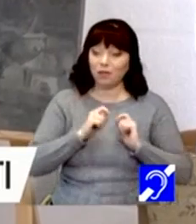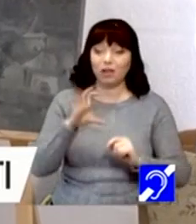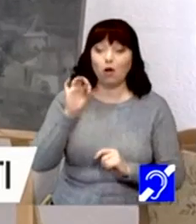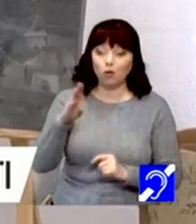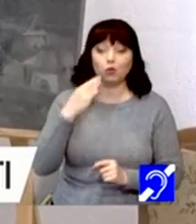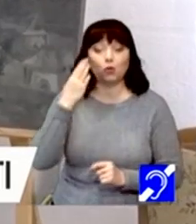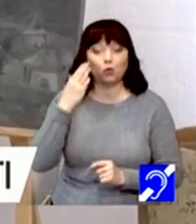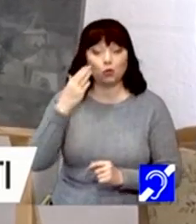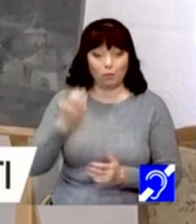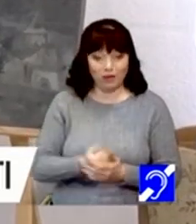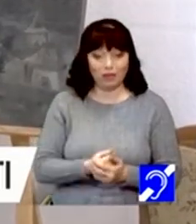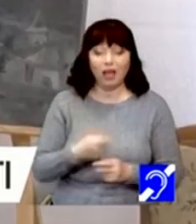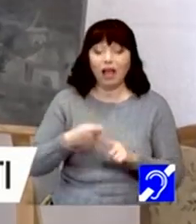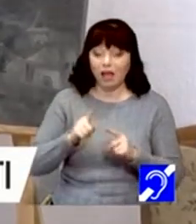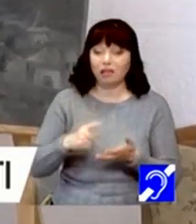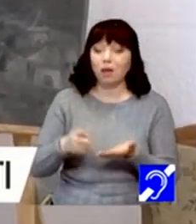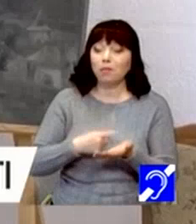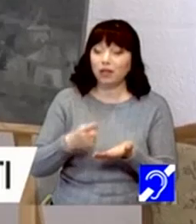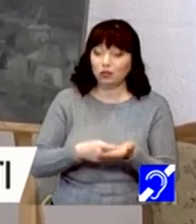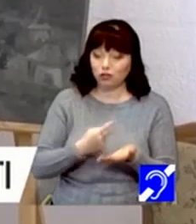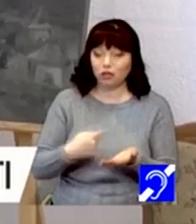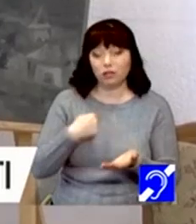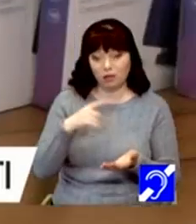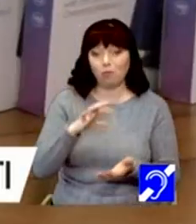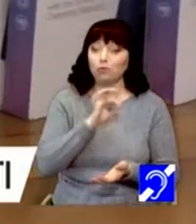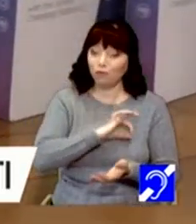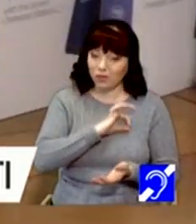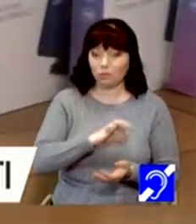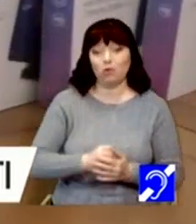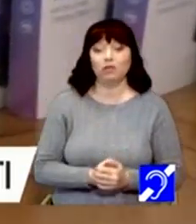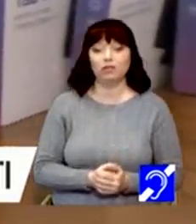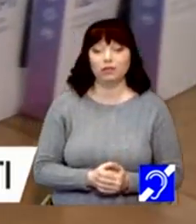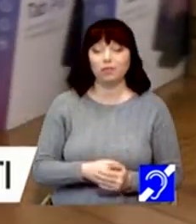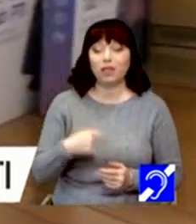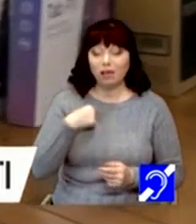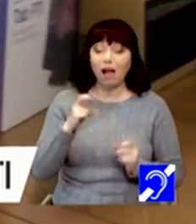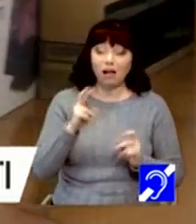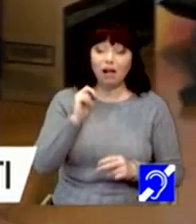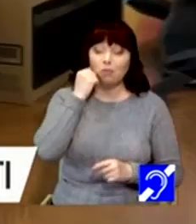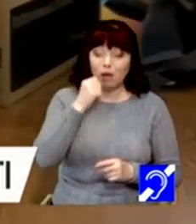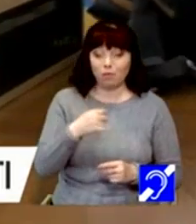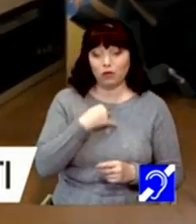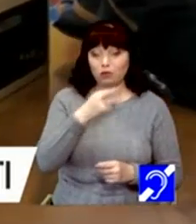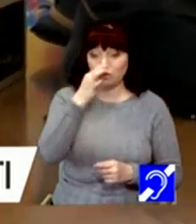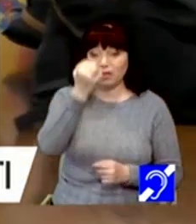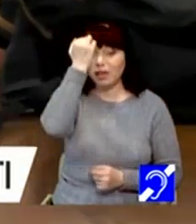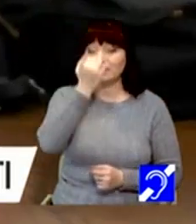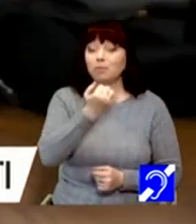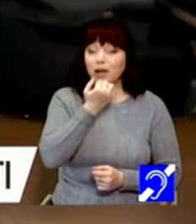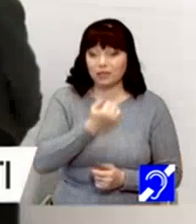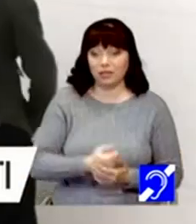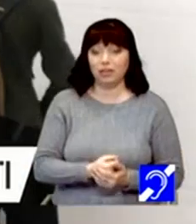este o tabletă și eu voi folosi o în viitor sunt realizate de bunicii mă duc sincere mulțumiri